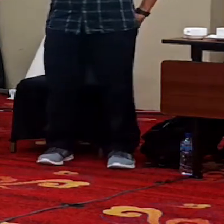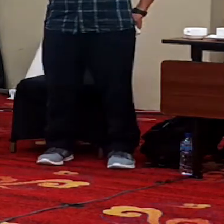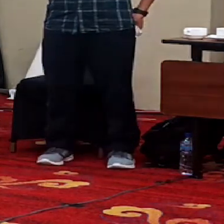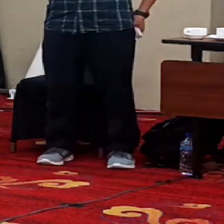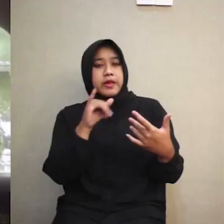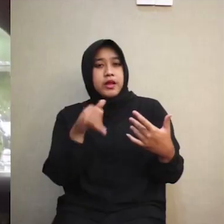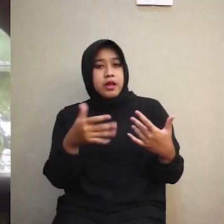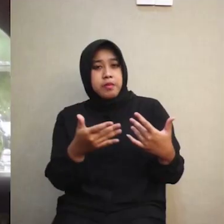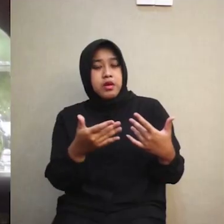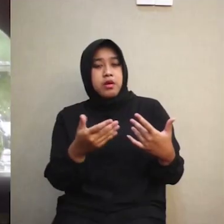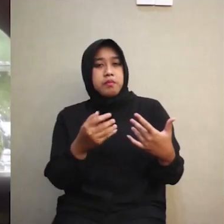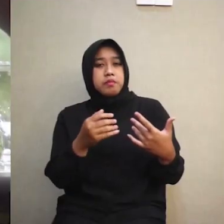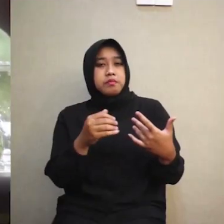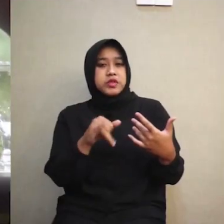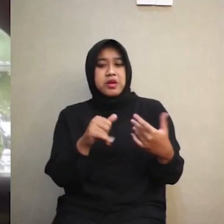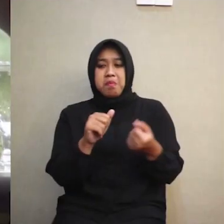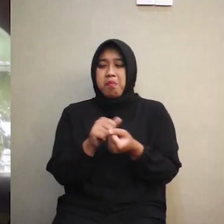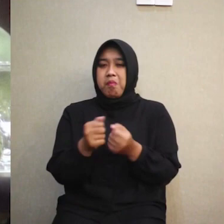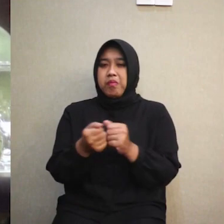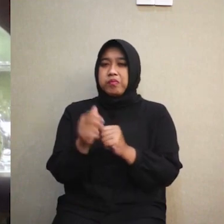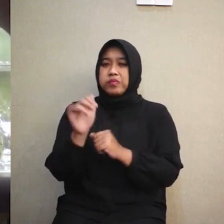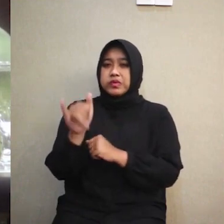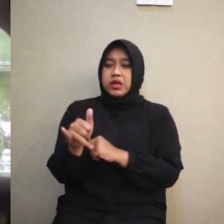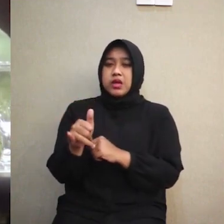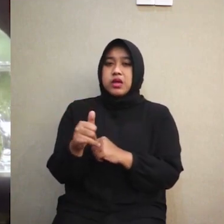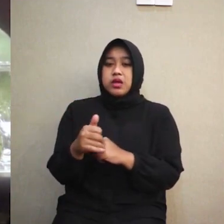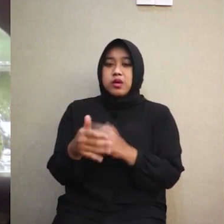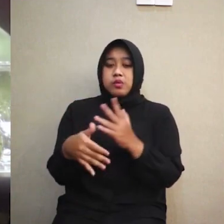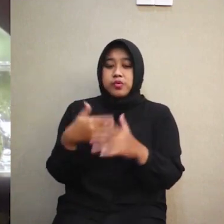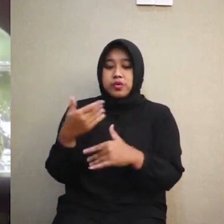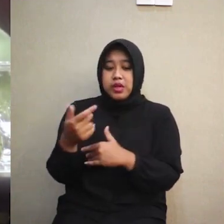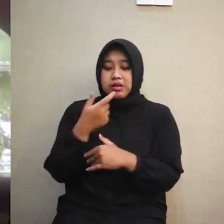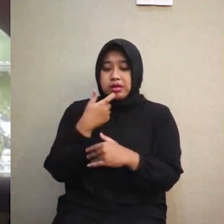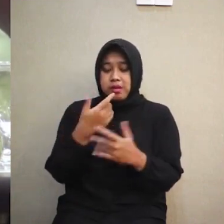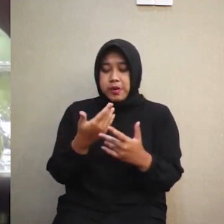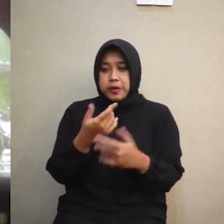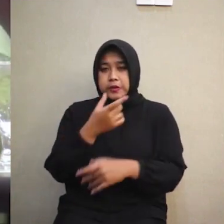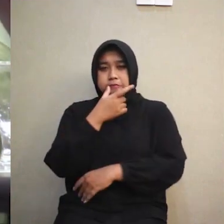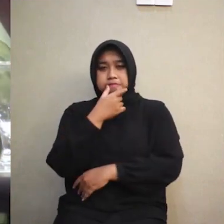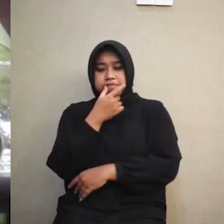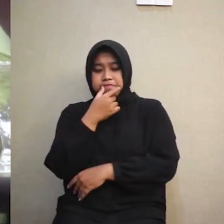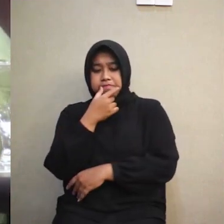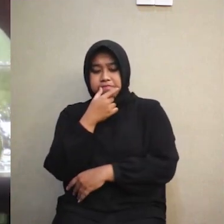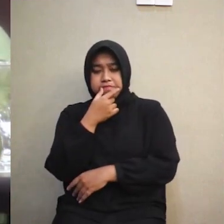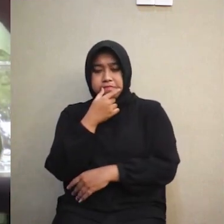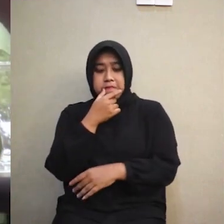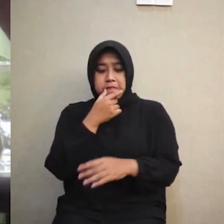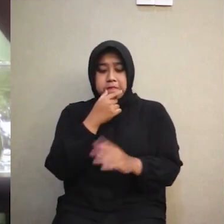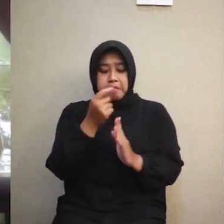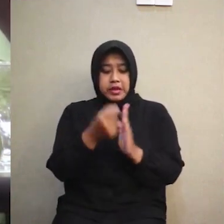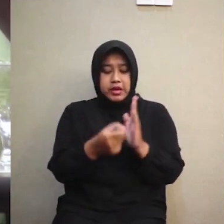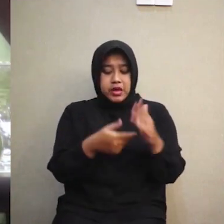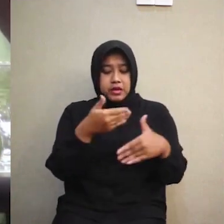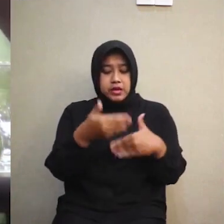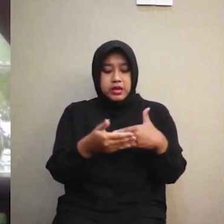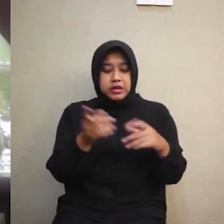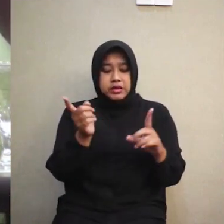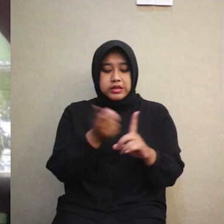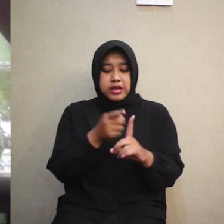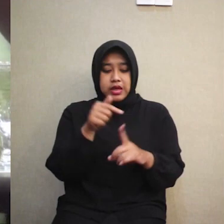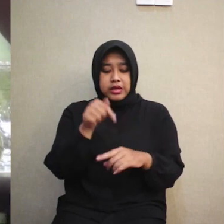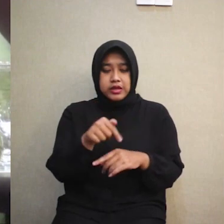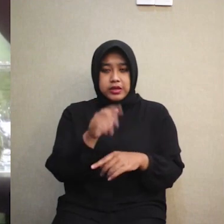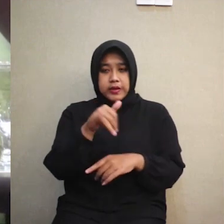yang menjadi problem juga dan kemudian kayaknya rankingnya kemudian ranking dari desakan